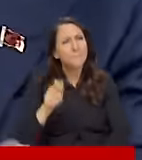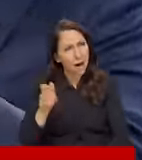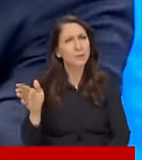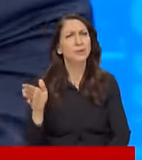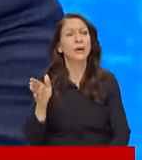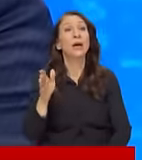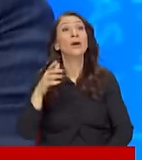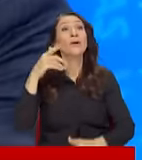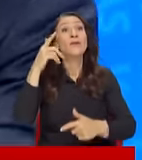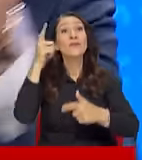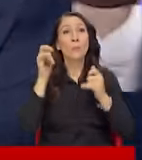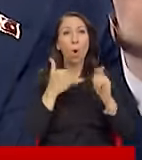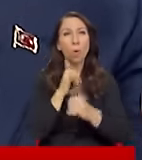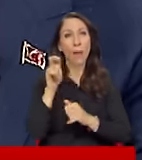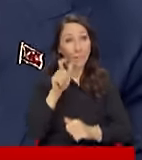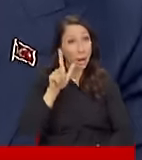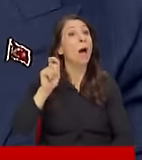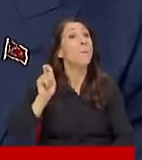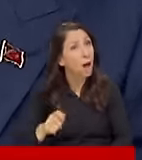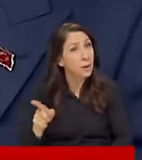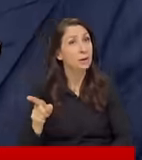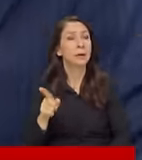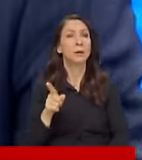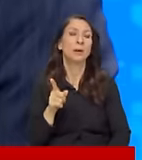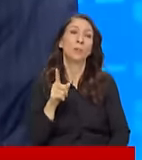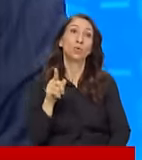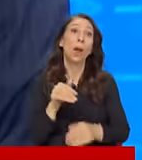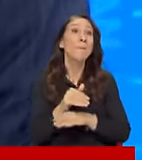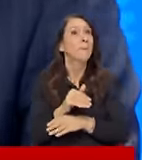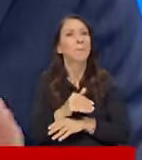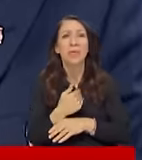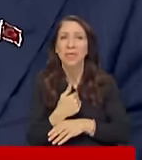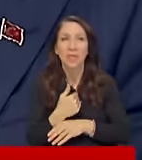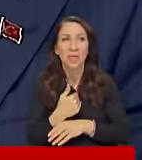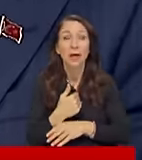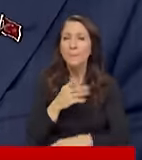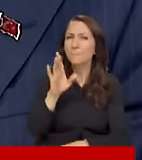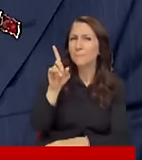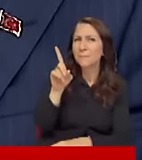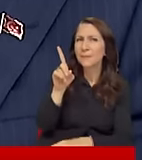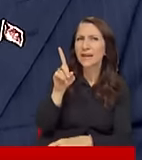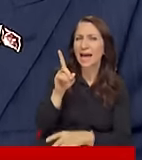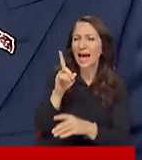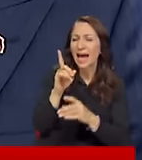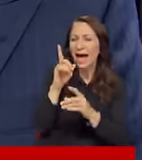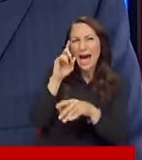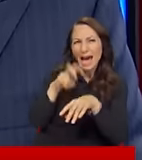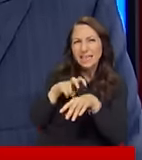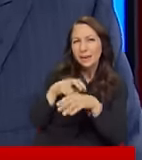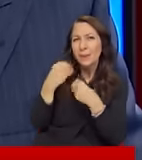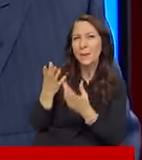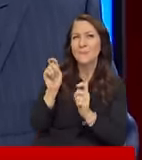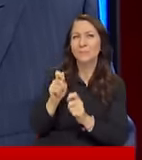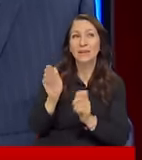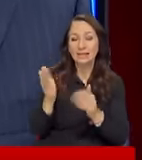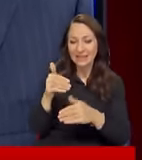çekerler. Film mi çevirmek lazım? Film çevirirler. Bakın bunları yaşadık biz. Peki o zaman yani, ben bir almanak halinde bir hatırlatayım.